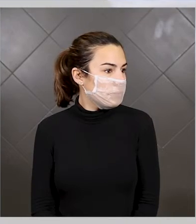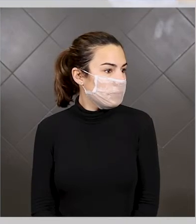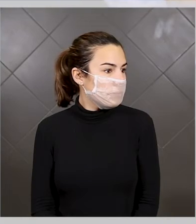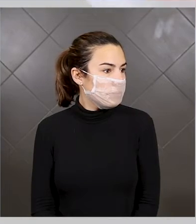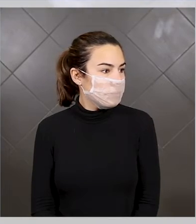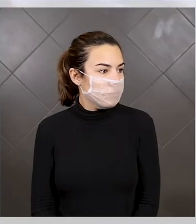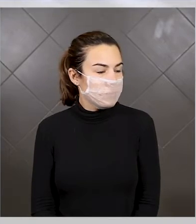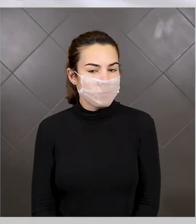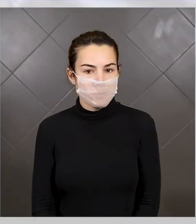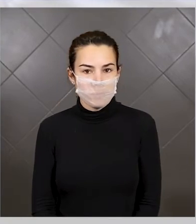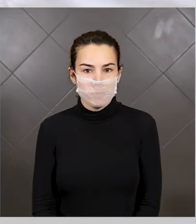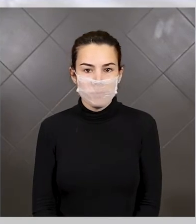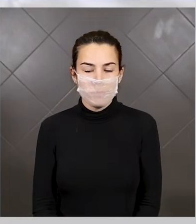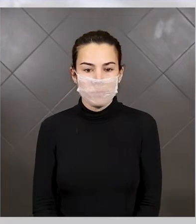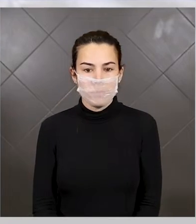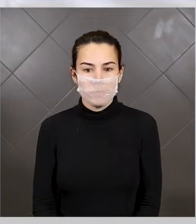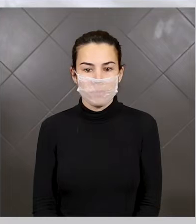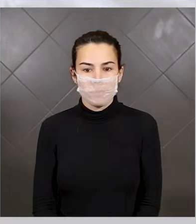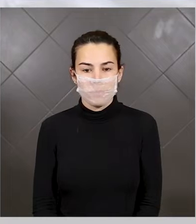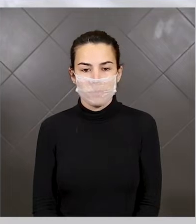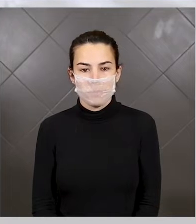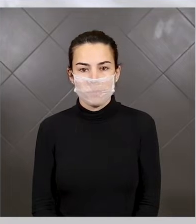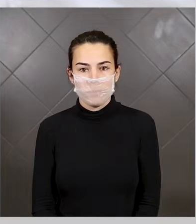Important que quedi ben pla,